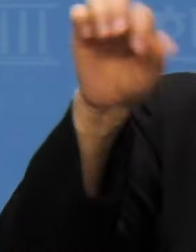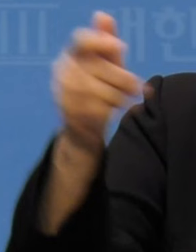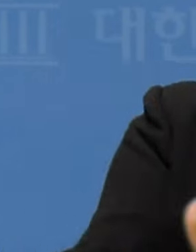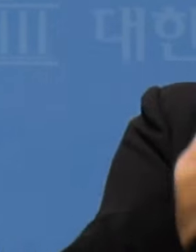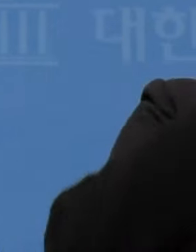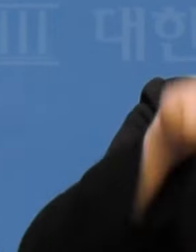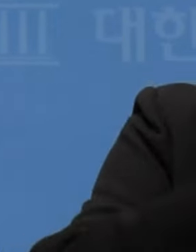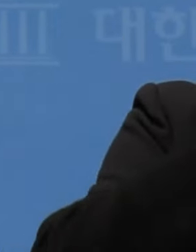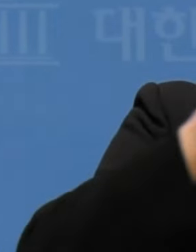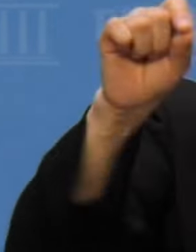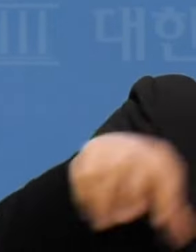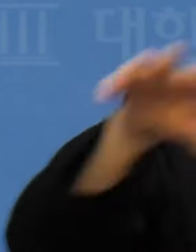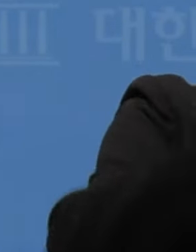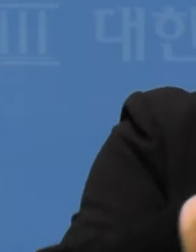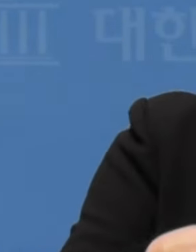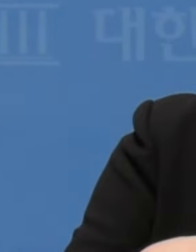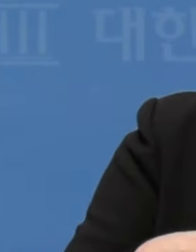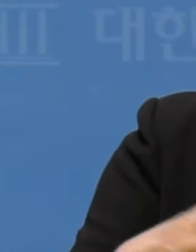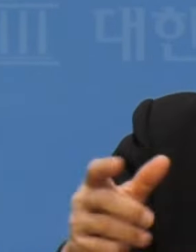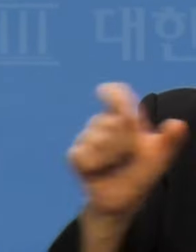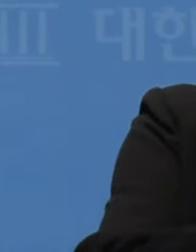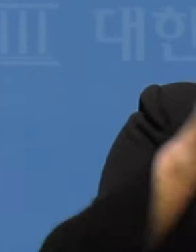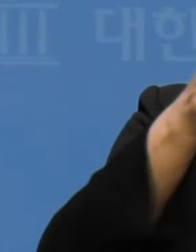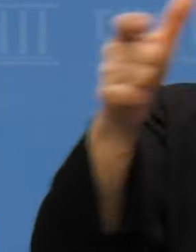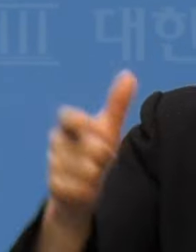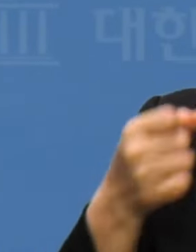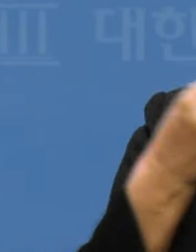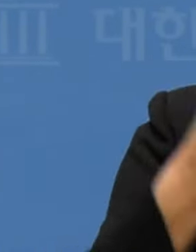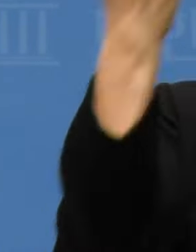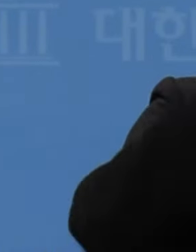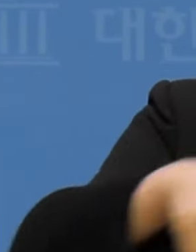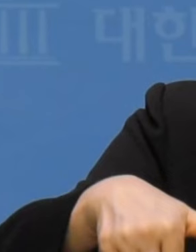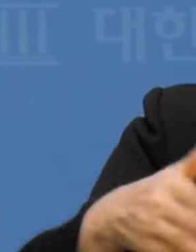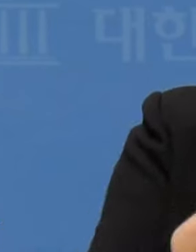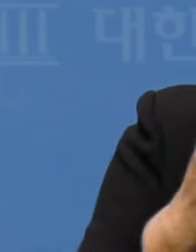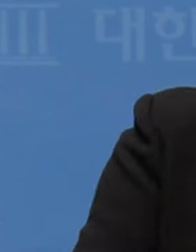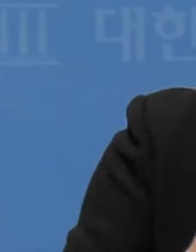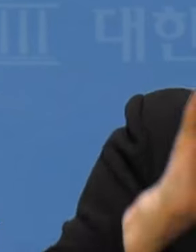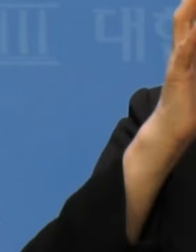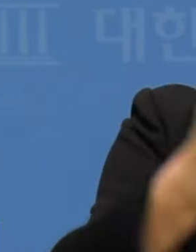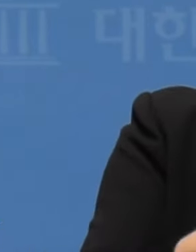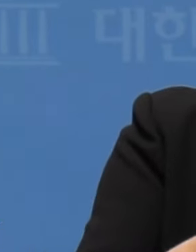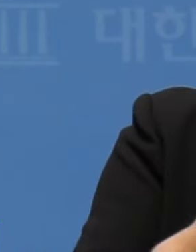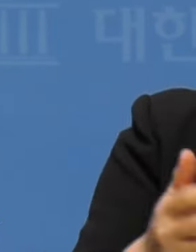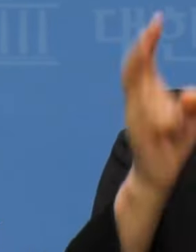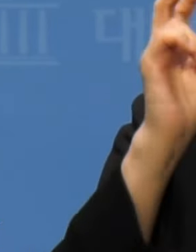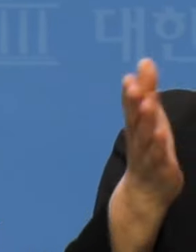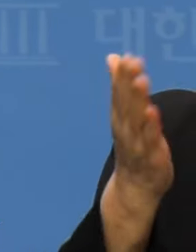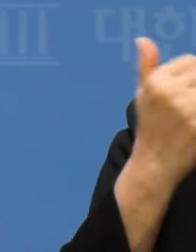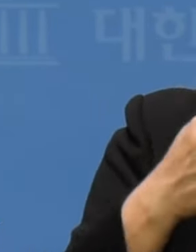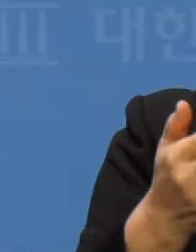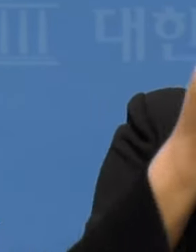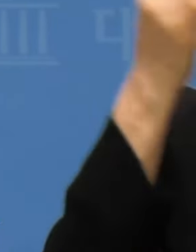제외한 광역자치단체 중 네 곳을 글로벌 혁신특구로 지정할 계획을 세워 글로벌 기업 유치를 도모하고 있습니다.